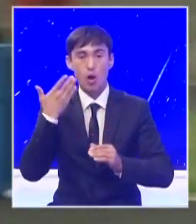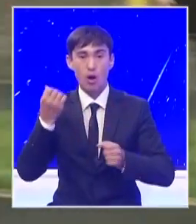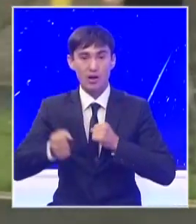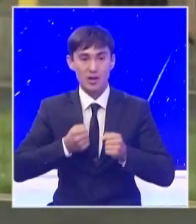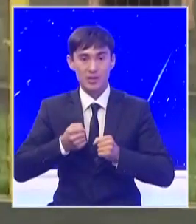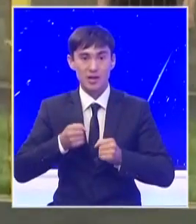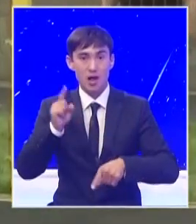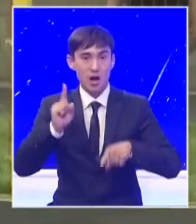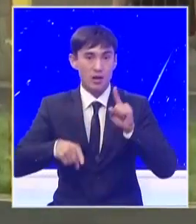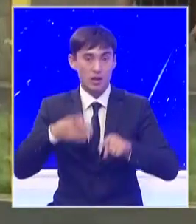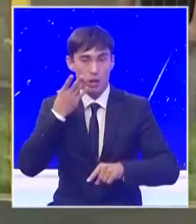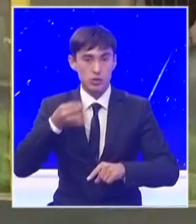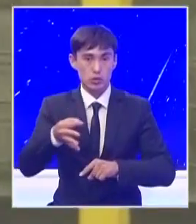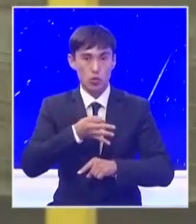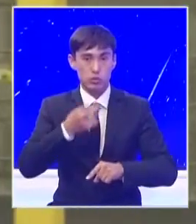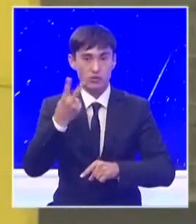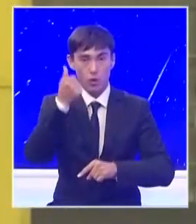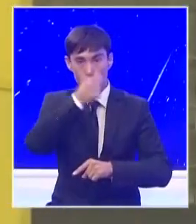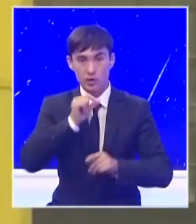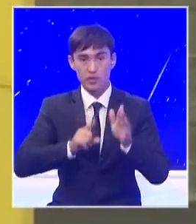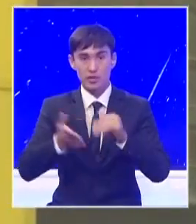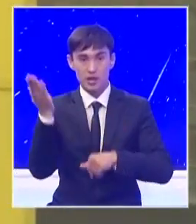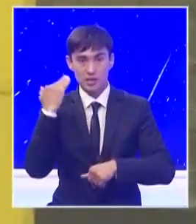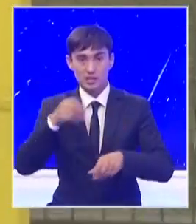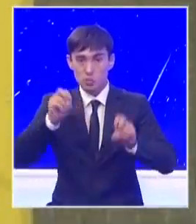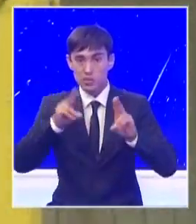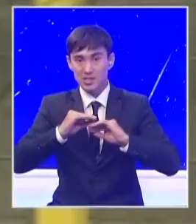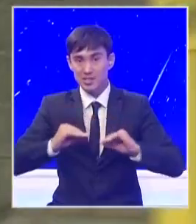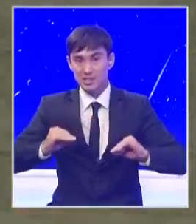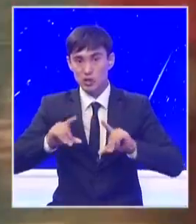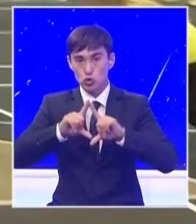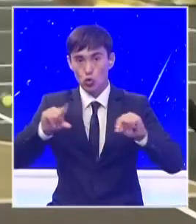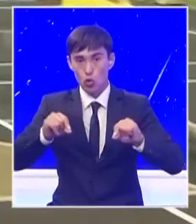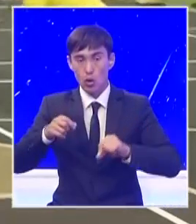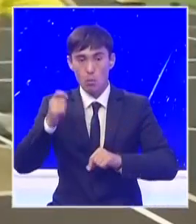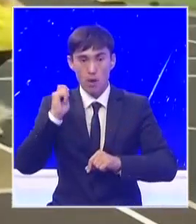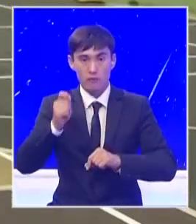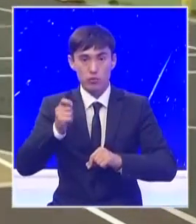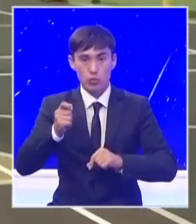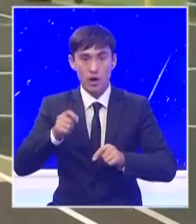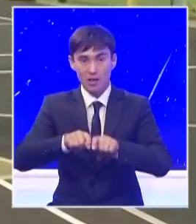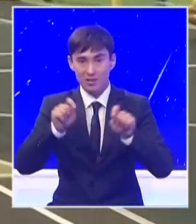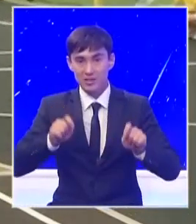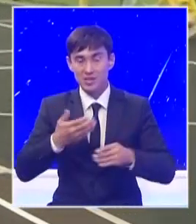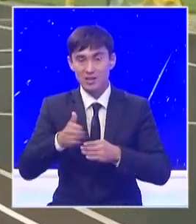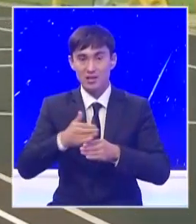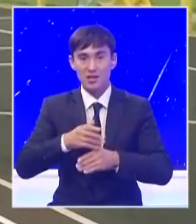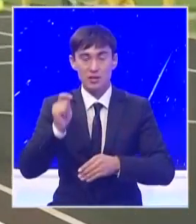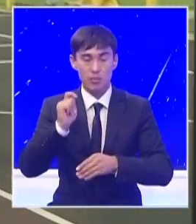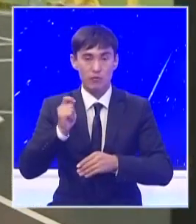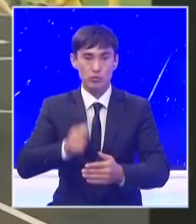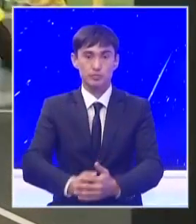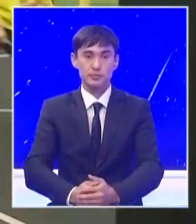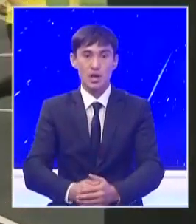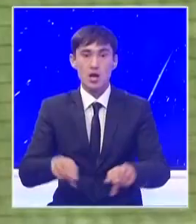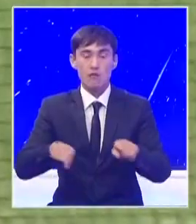он был редкостью для Алматинской области. Только 2 года назад в специализированной детско-юношеской школе по гандболу и футзалу открылось отделение по этому виду